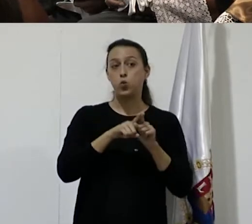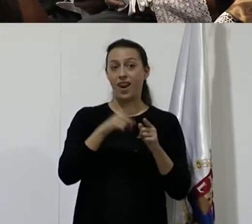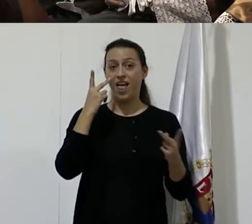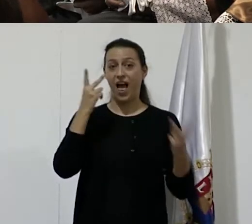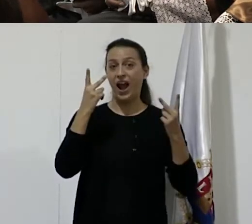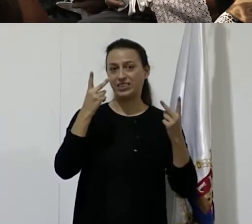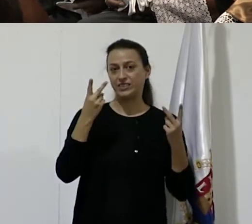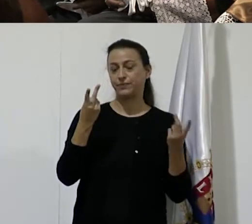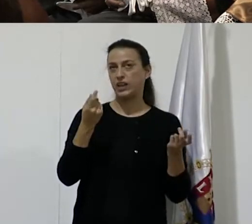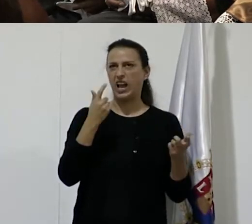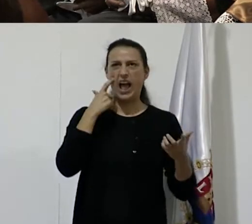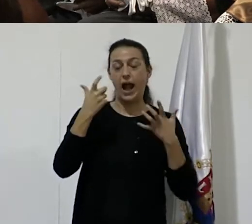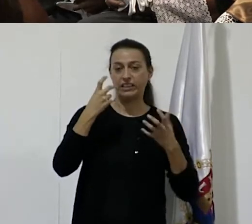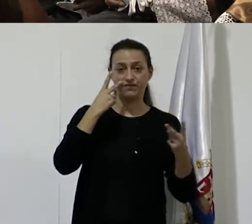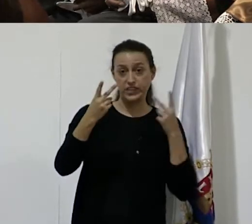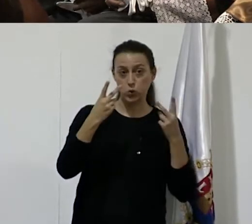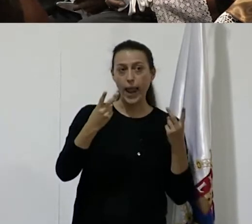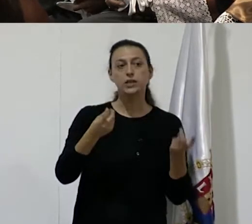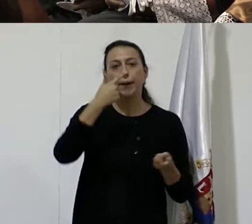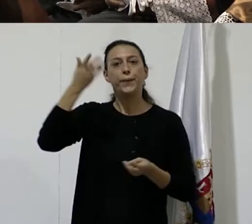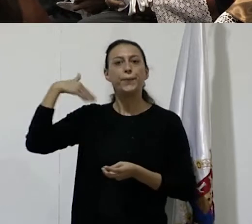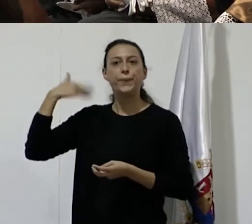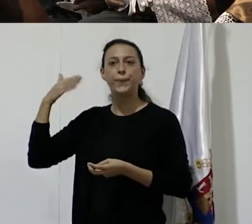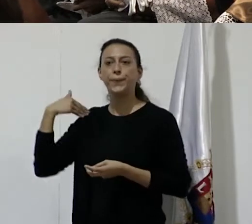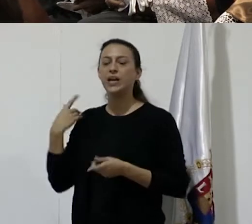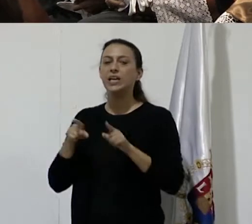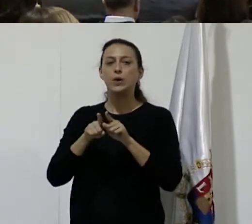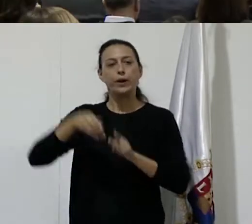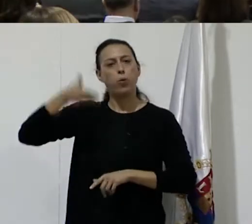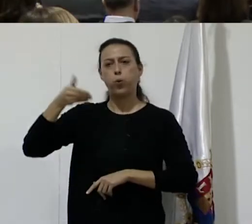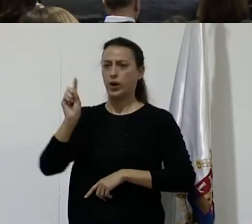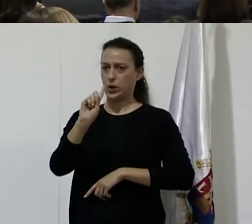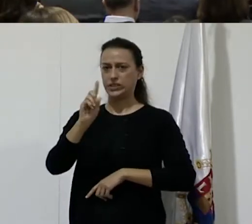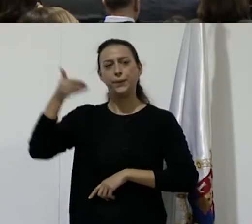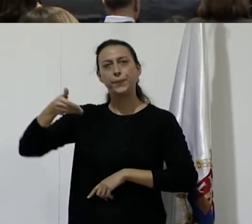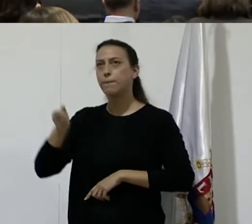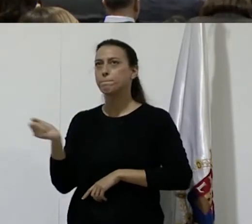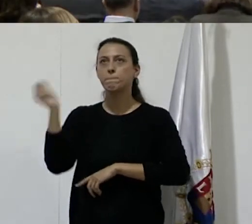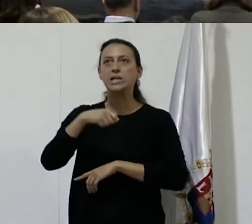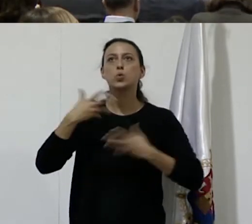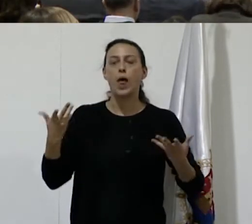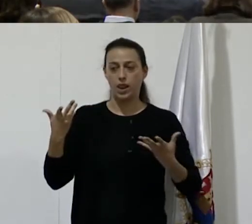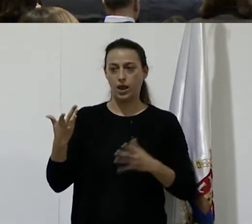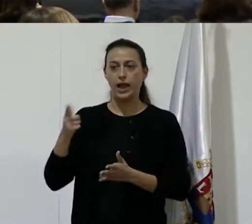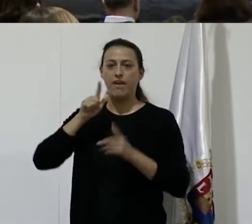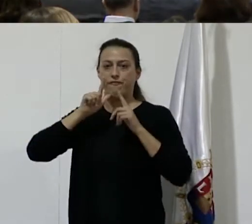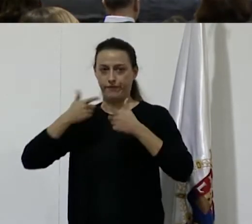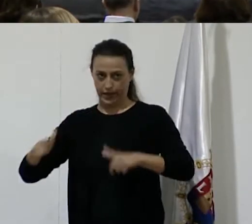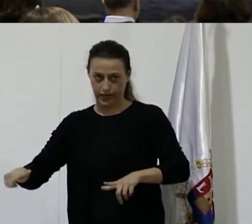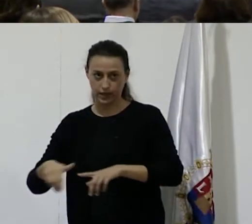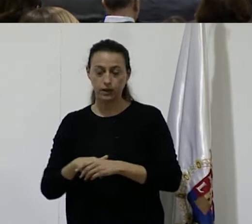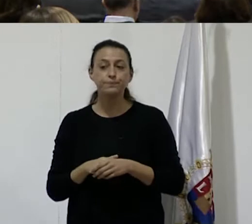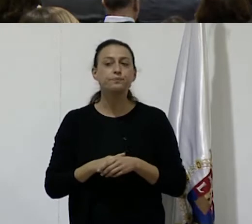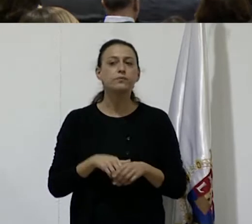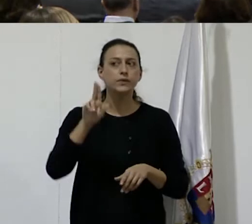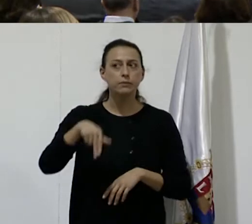de crear més vinculades a la paraula, a la cultura de lletres. En el seu relat apuntava el ressorgiment del